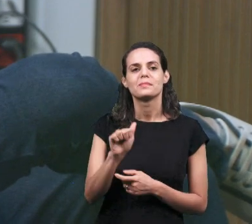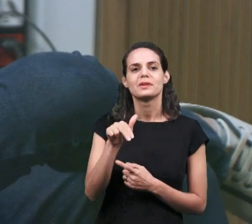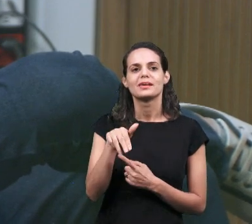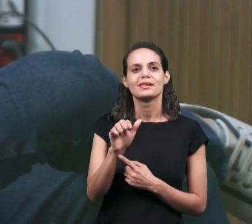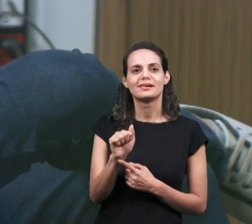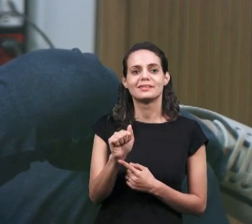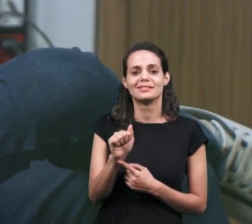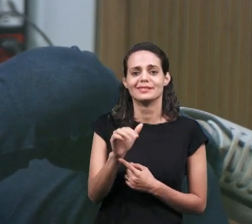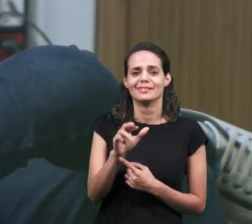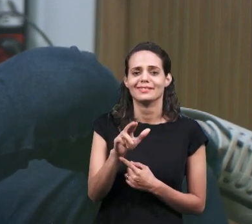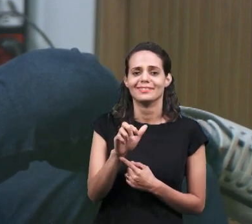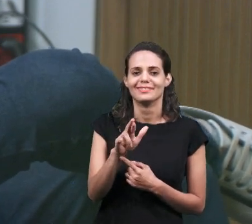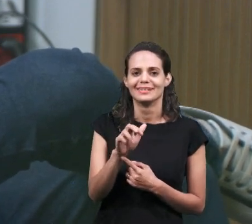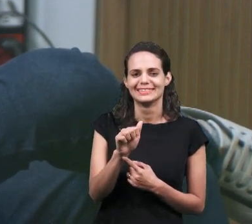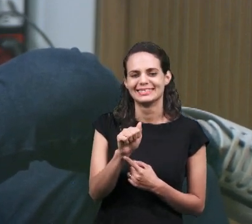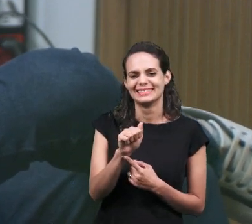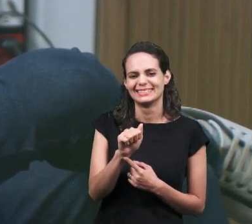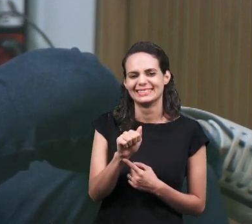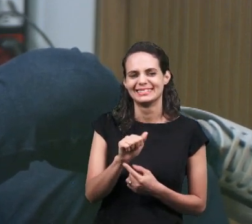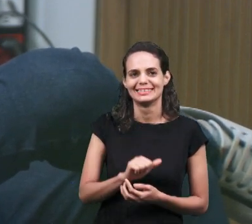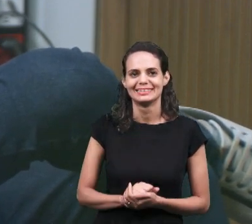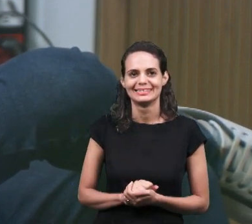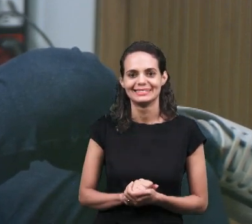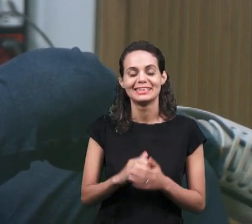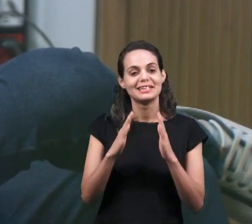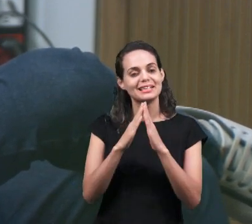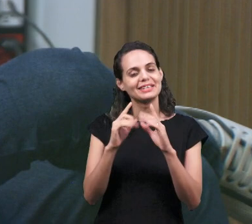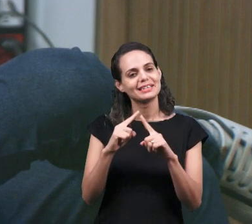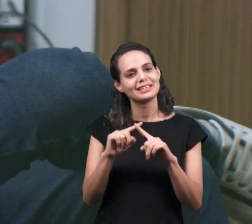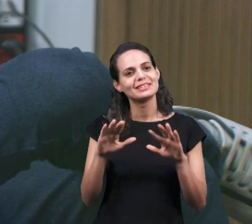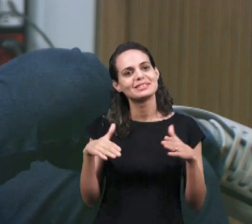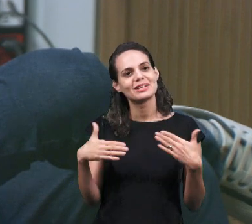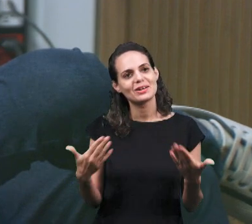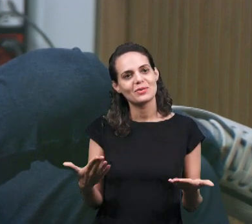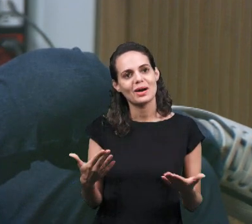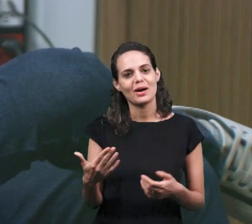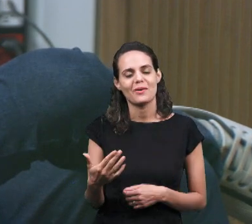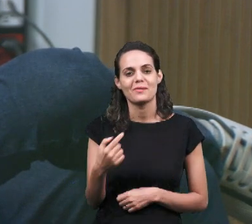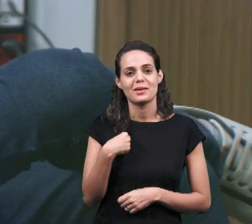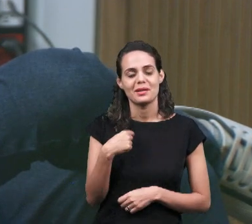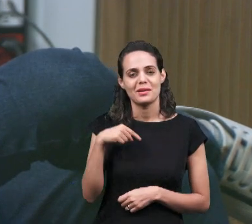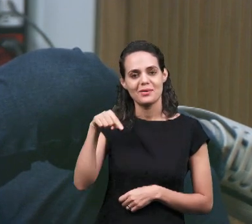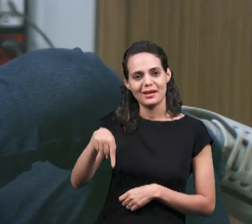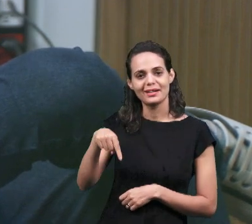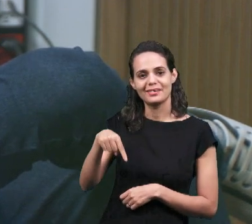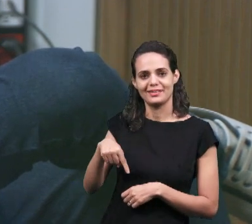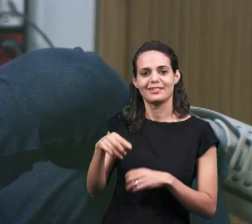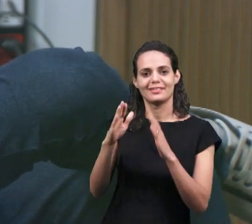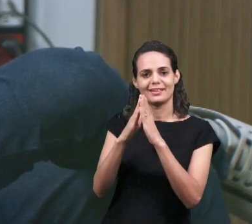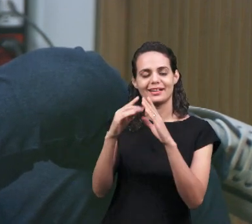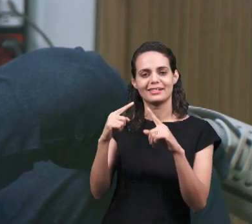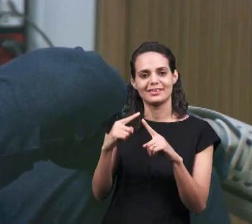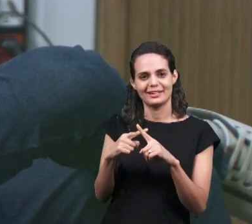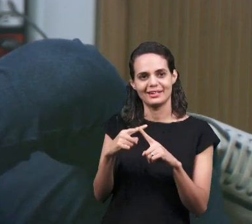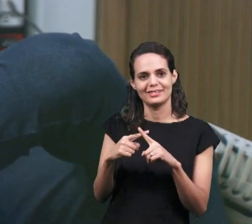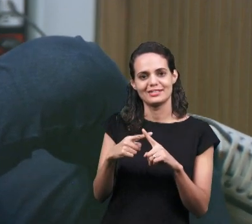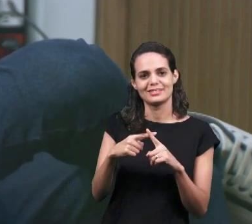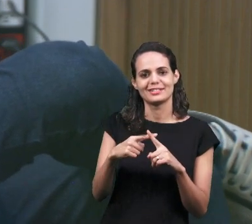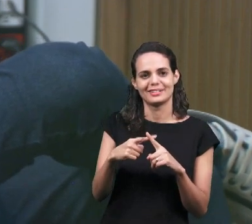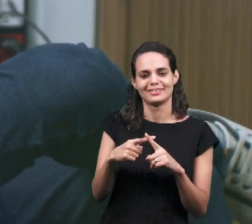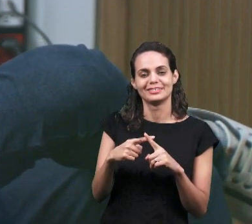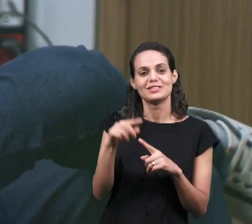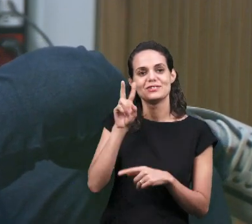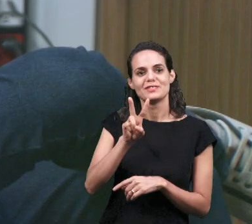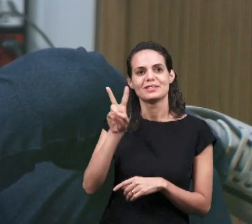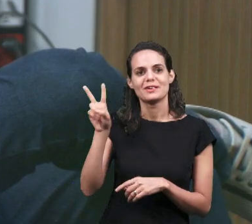Clara. De quelle église vous êtes? Je suis de Plano Saint. Qui est votre pasteur? Pasteur